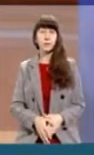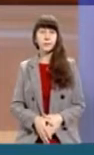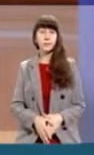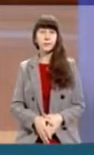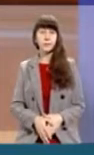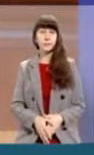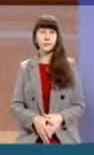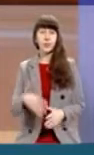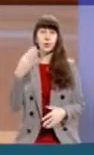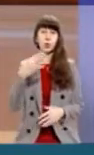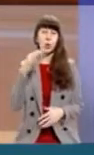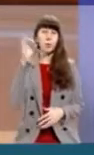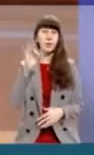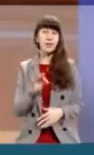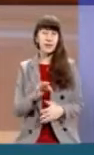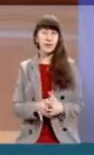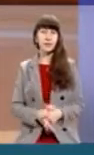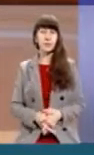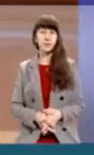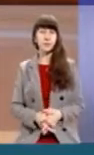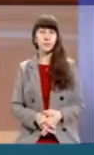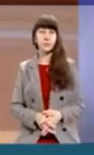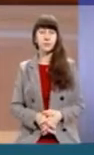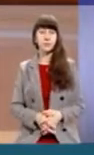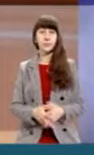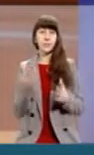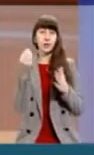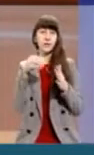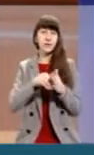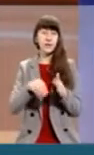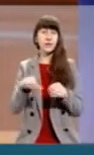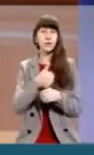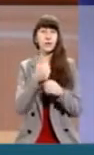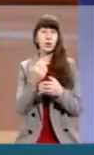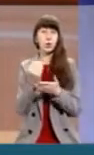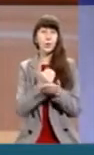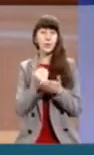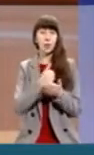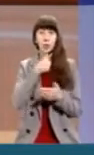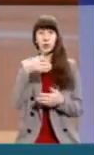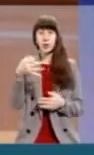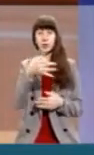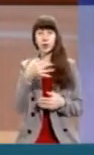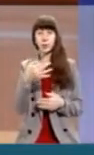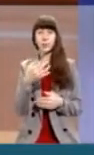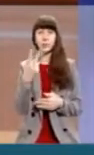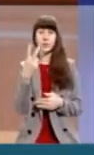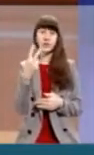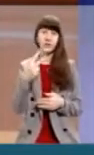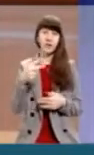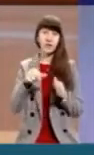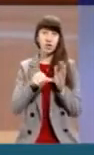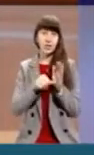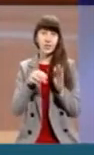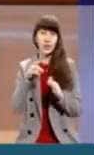құйылған инвестиция 226 миллиард теңге, делінеді рейтинг талдамасында. Облыста Kia, Renault, Lada